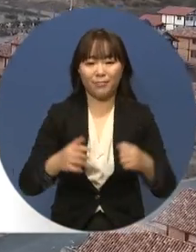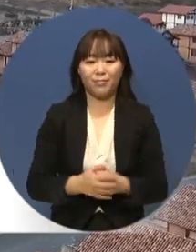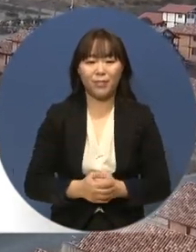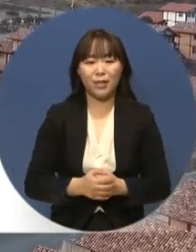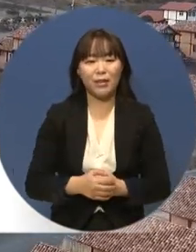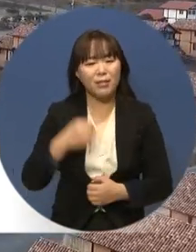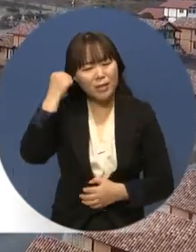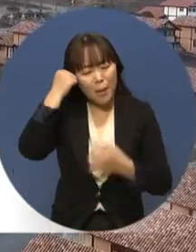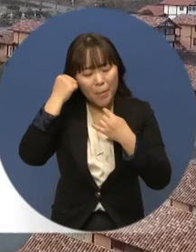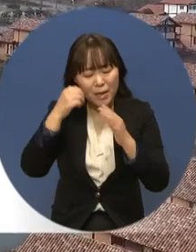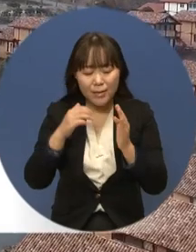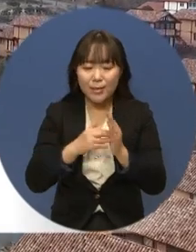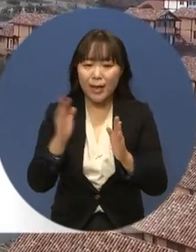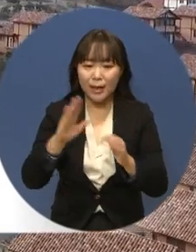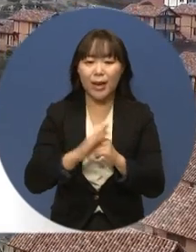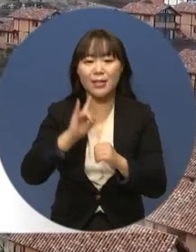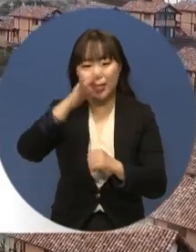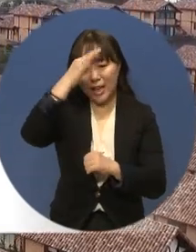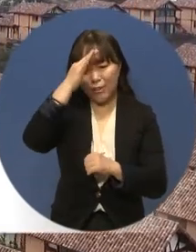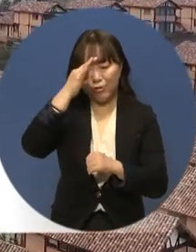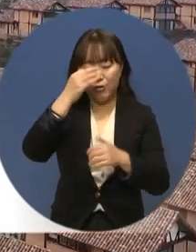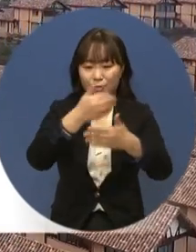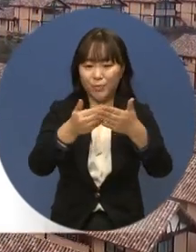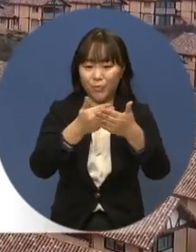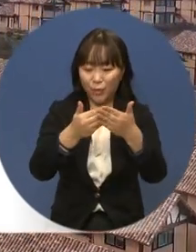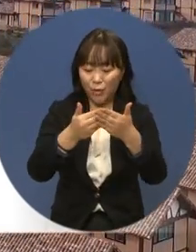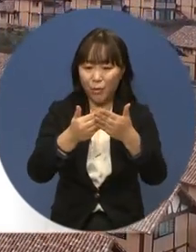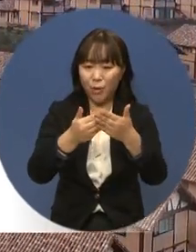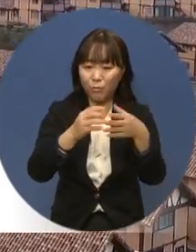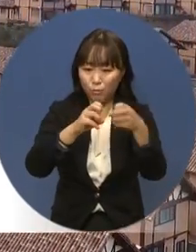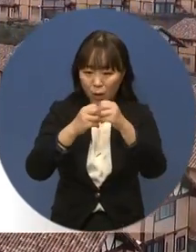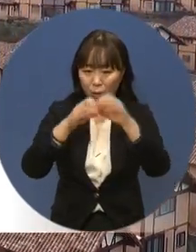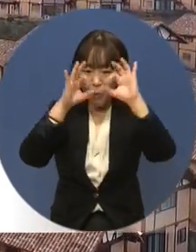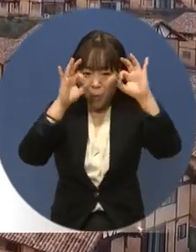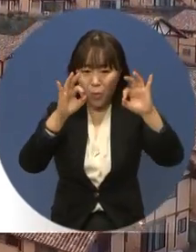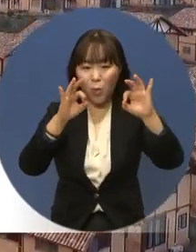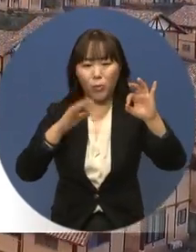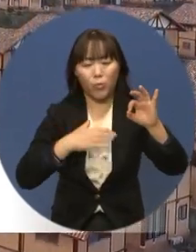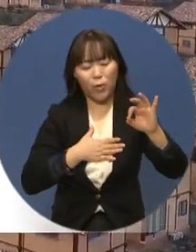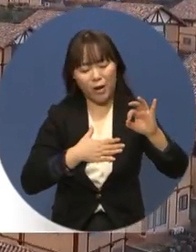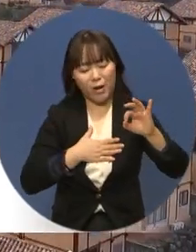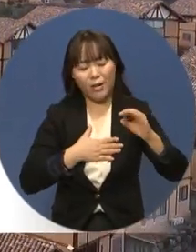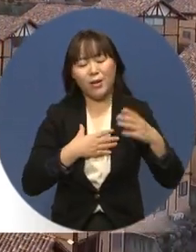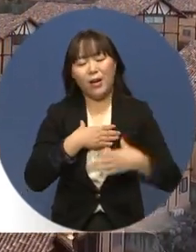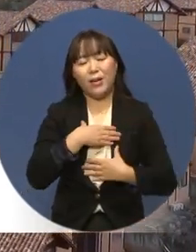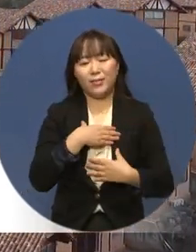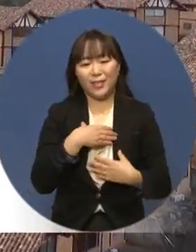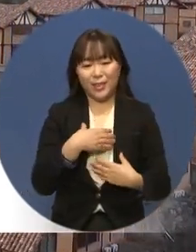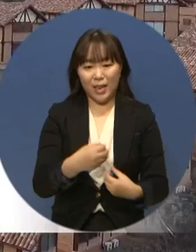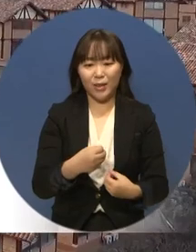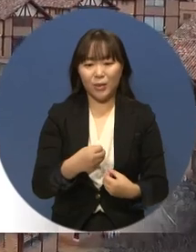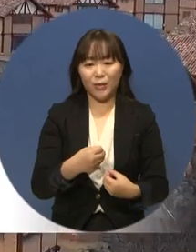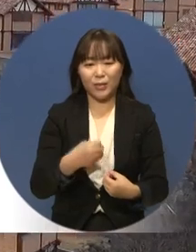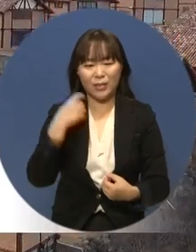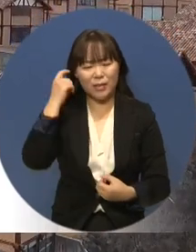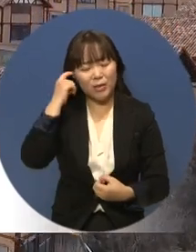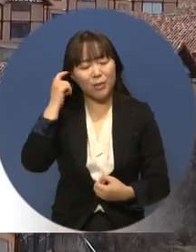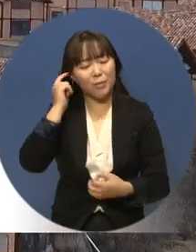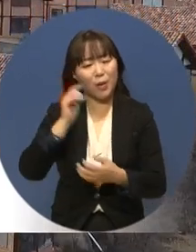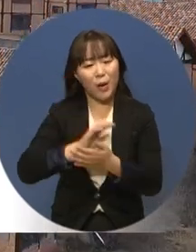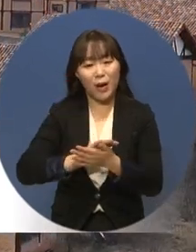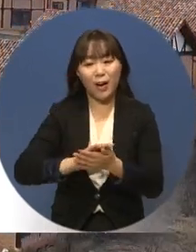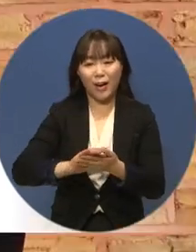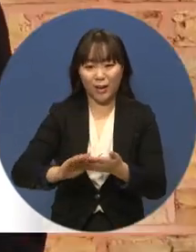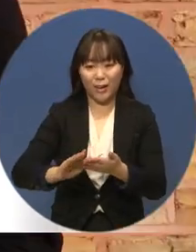잠만 자는 게 아니고 또 예술품들을 또 함께 하면서 신체적인 안식과 또 정신적인